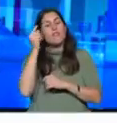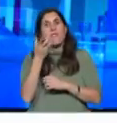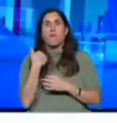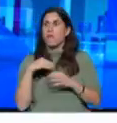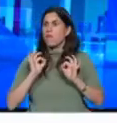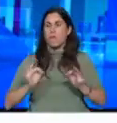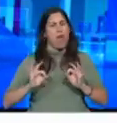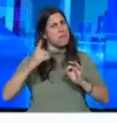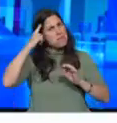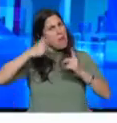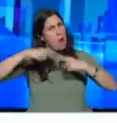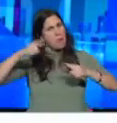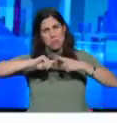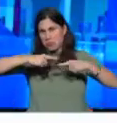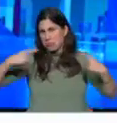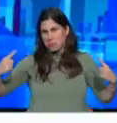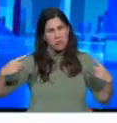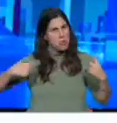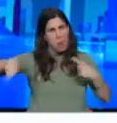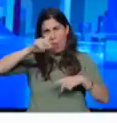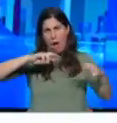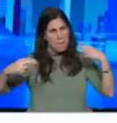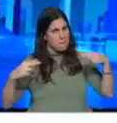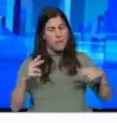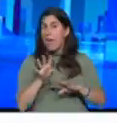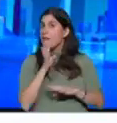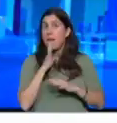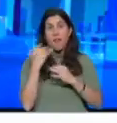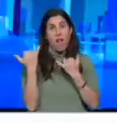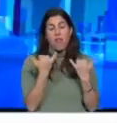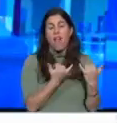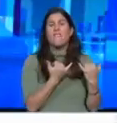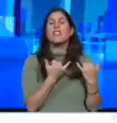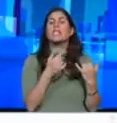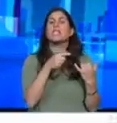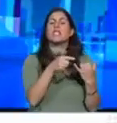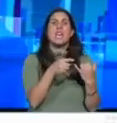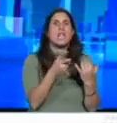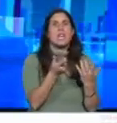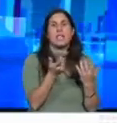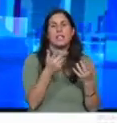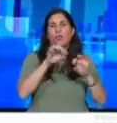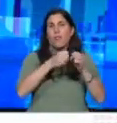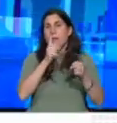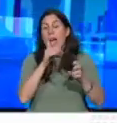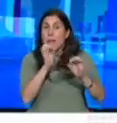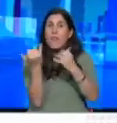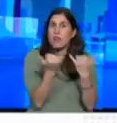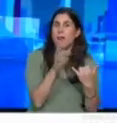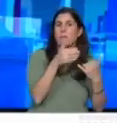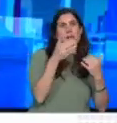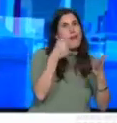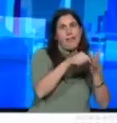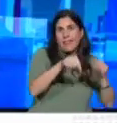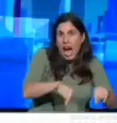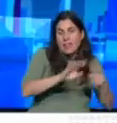פלורליזם באמת לכל הצדדים, אז אין בעיה שיביאו את שוברים שתיקה, אם מביאים את עד כאן, את האמת שלי, את ישראל שלי, את הדברים האלה. כן, אבל זה לא ממש קרה שם,